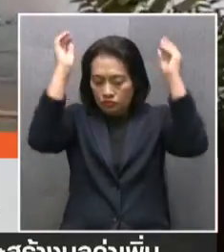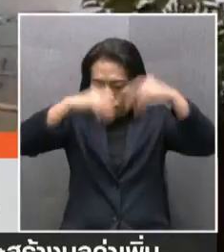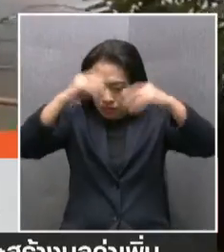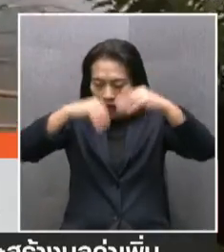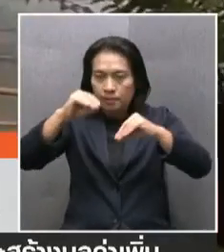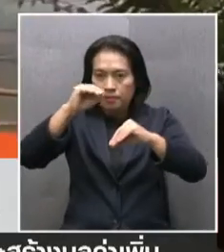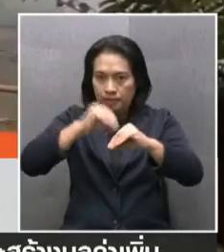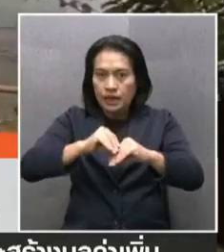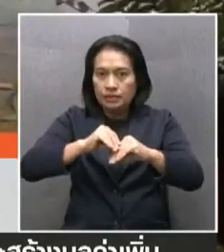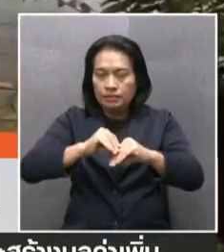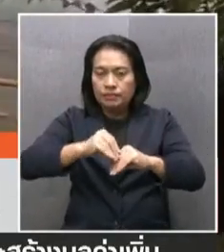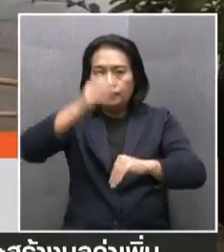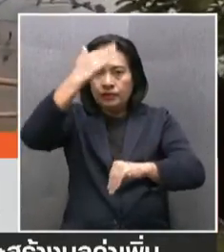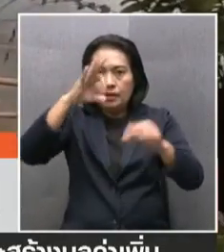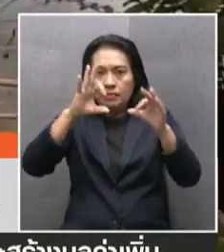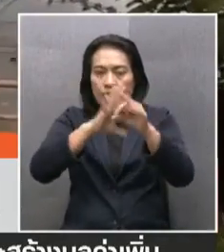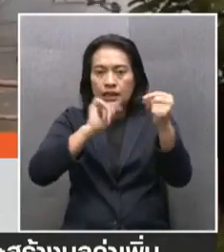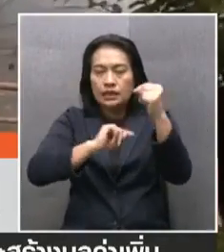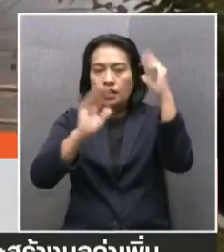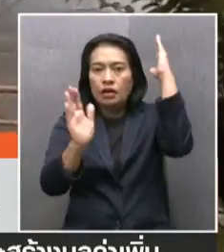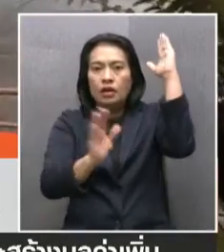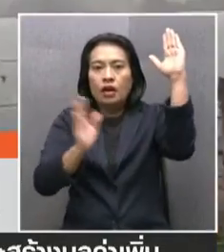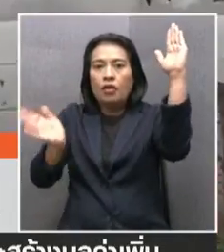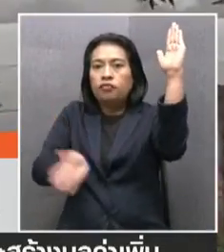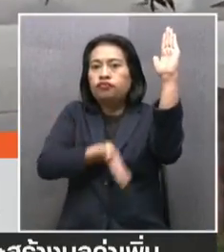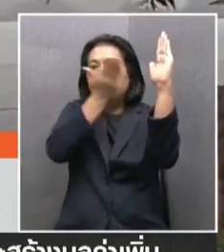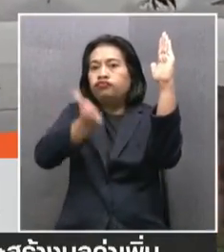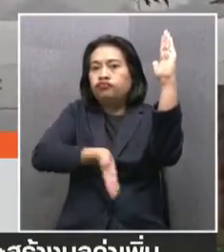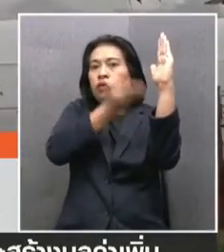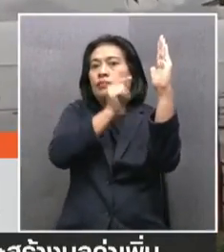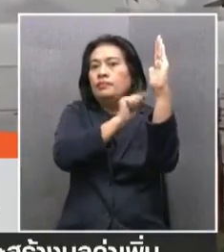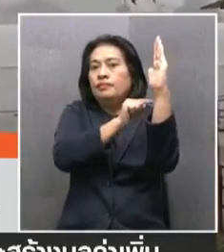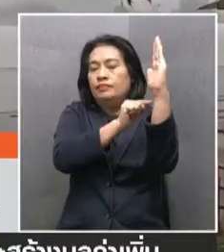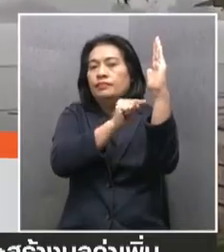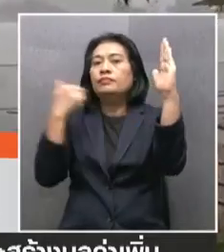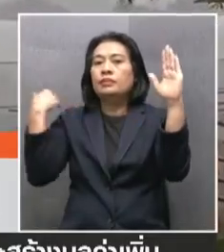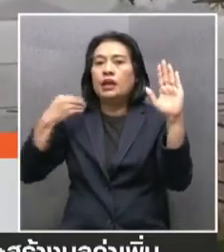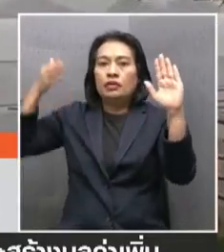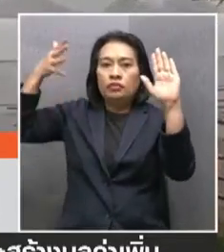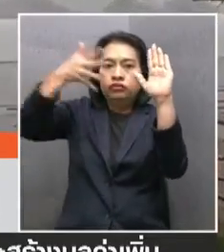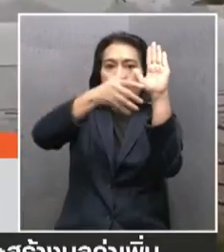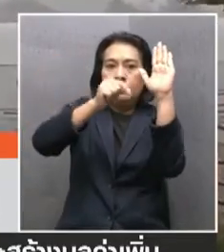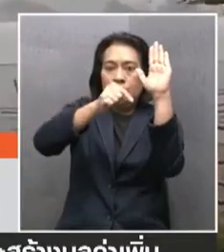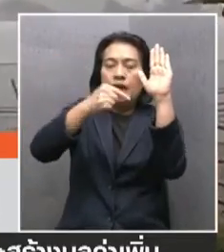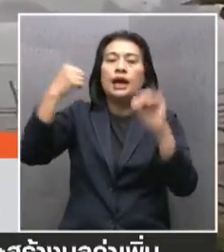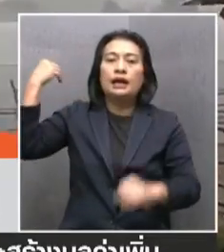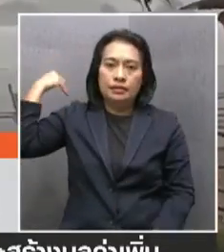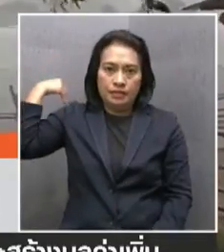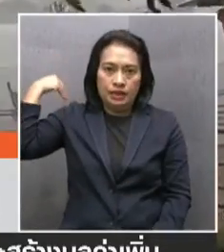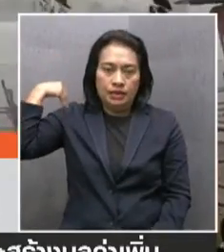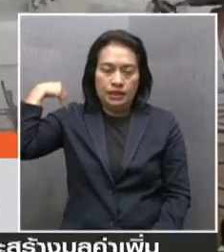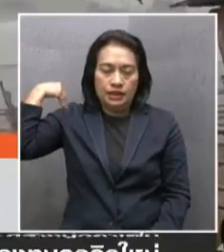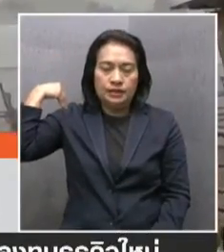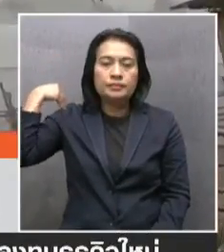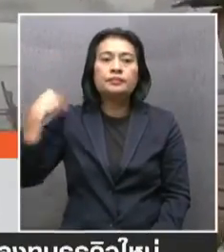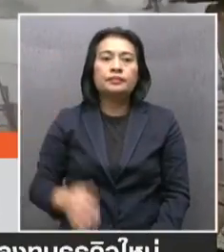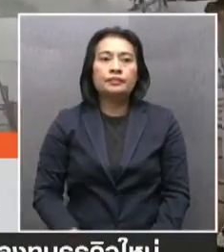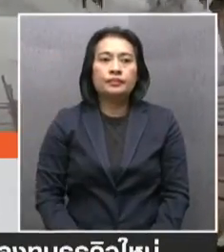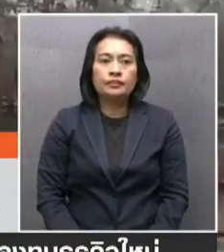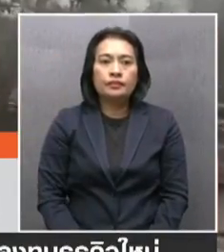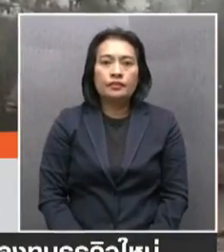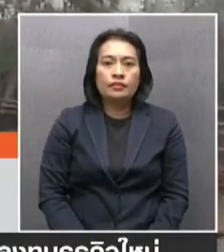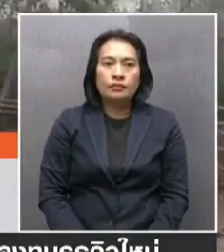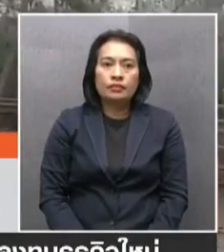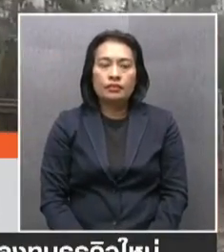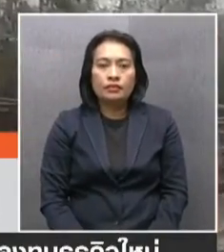งมีปัจจัยจากลมตะวันตกเฉียงใต้ที่พัดปกคลุมประเทศไทยตอนบนจะมีกำลังแรงขึ้นขณะเดียวกันมีหย่อมความกดอากา